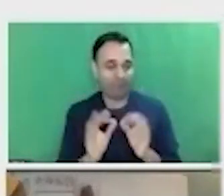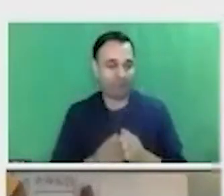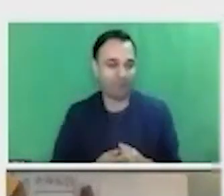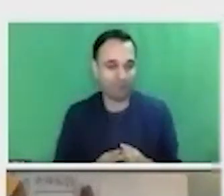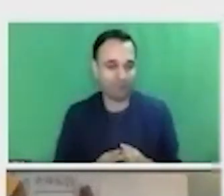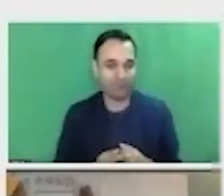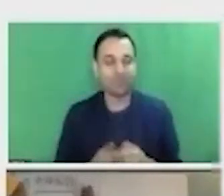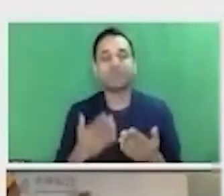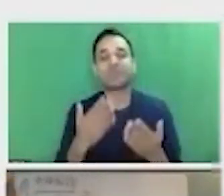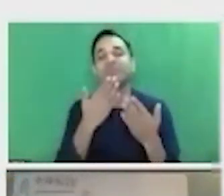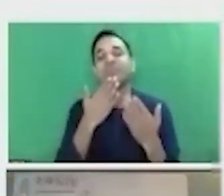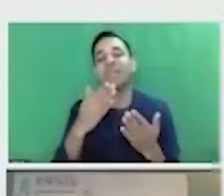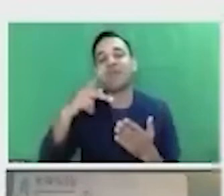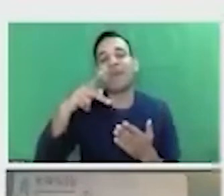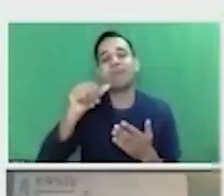من هيئة الإذاعة البريطانية،